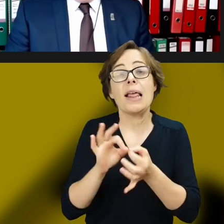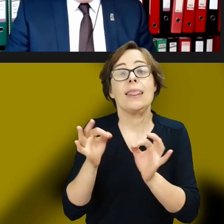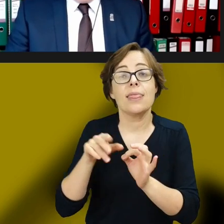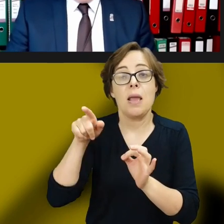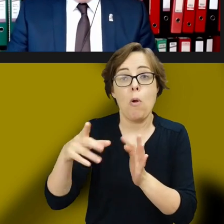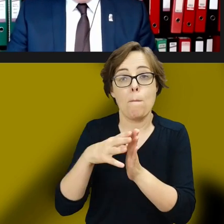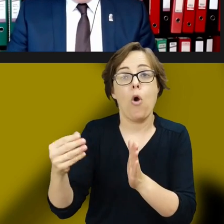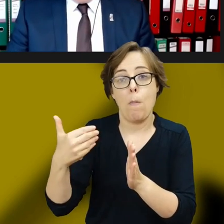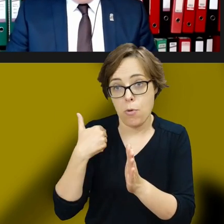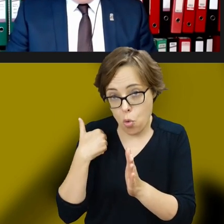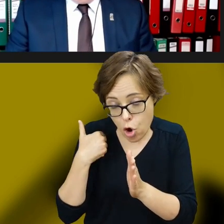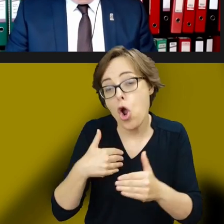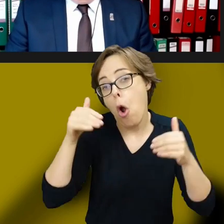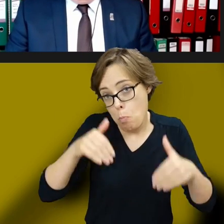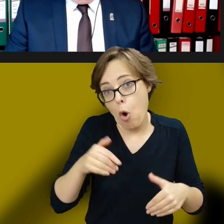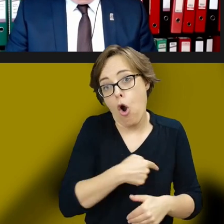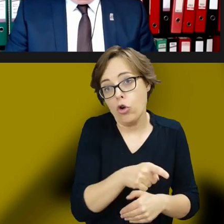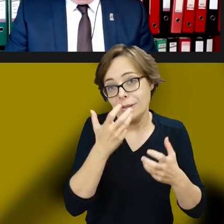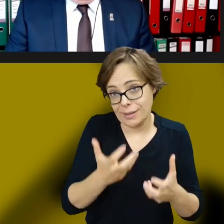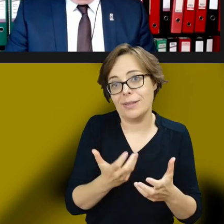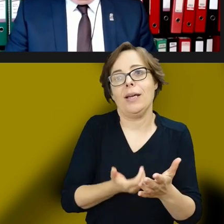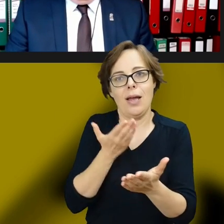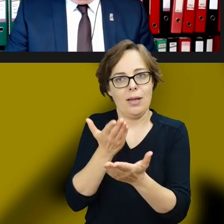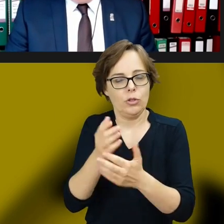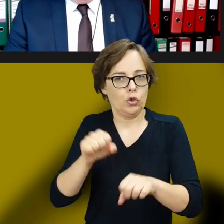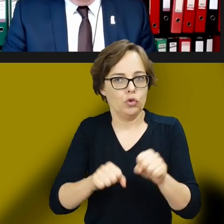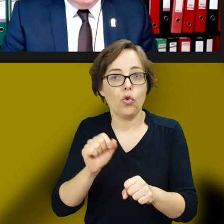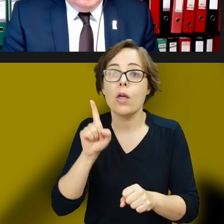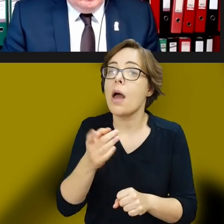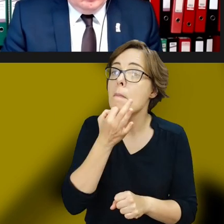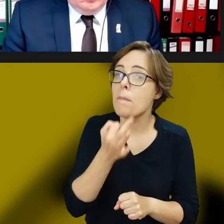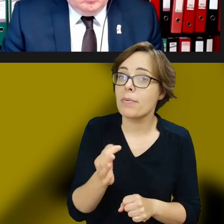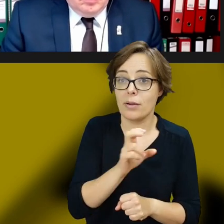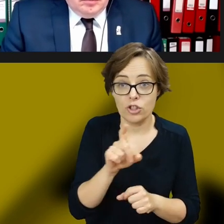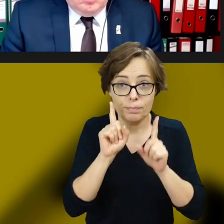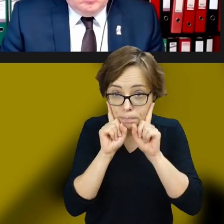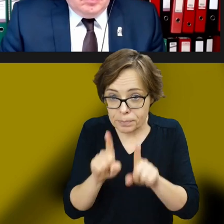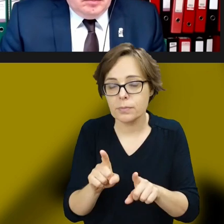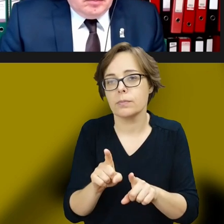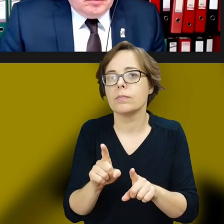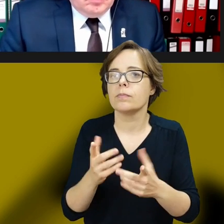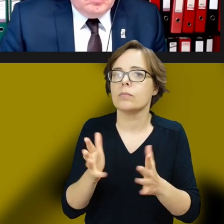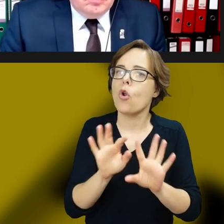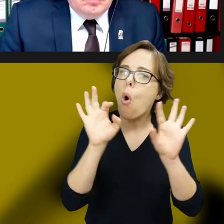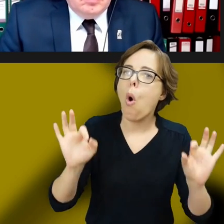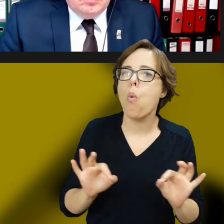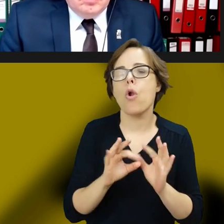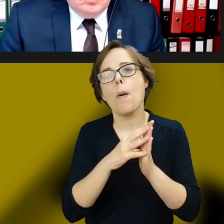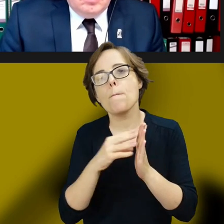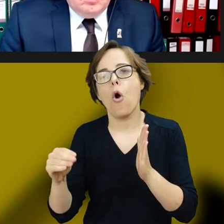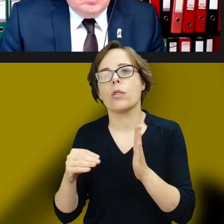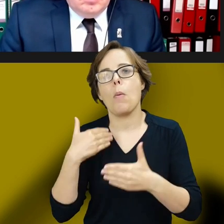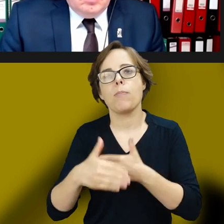pójdą, ale czy rzeczywiście jest to ziemia obiecana i istotny skok w ogólnym modelu procesu cywilnego,